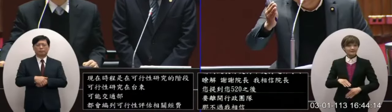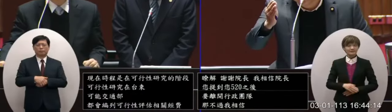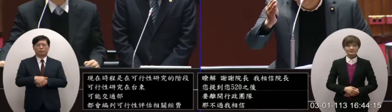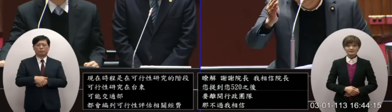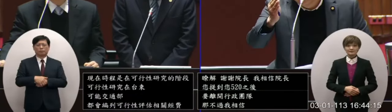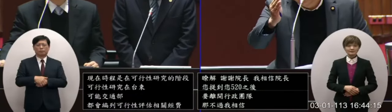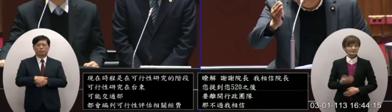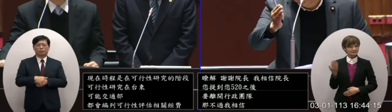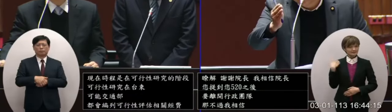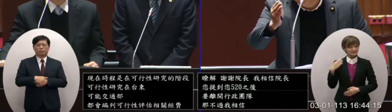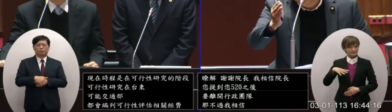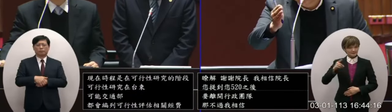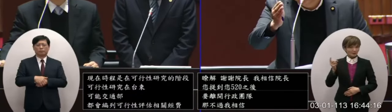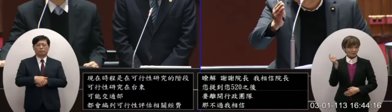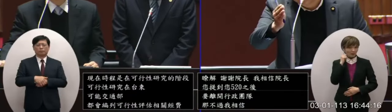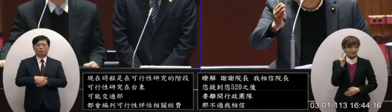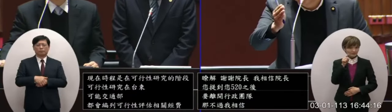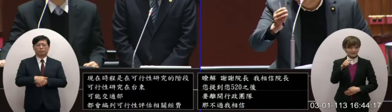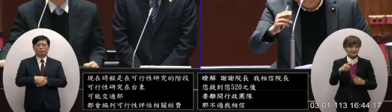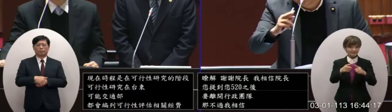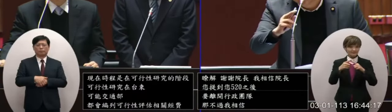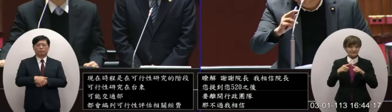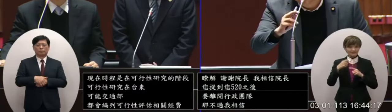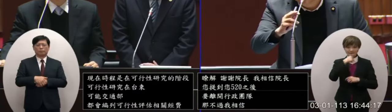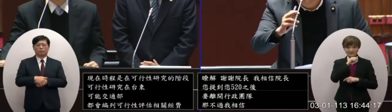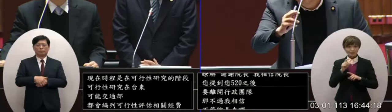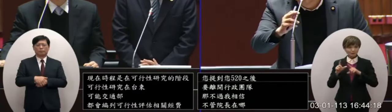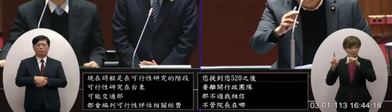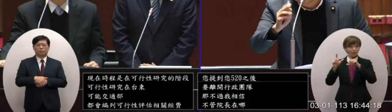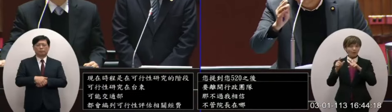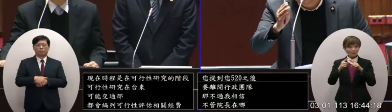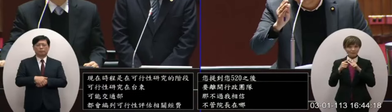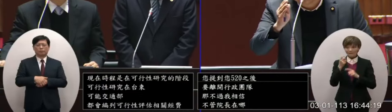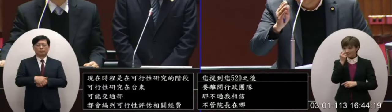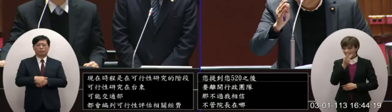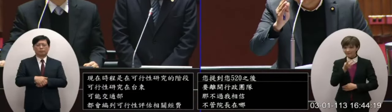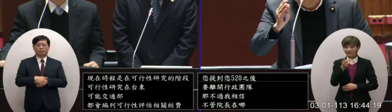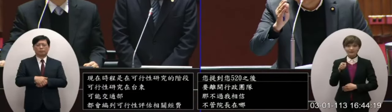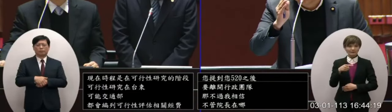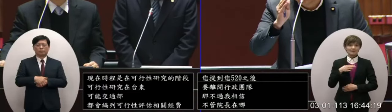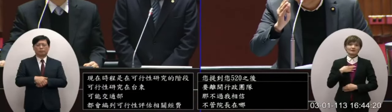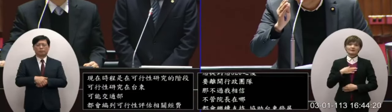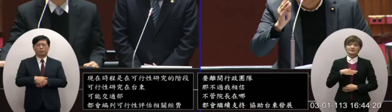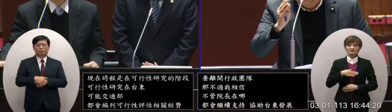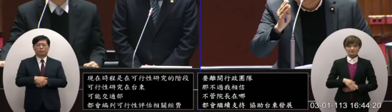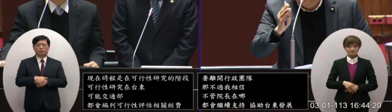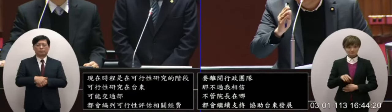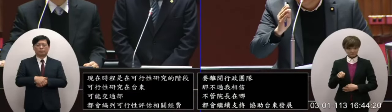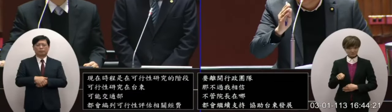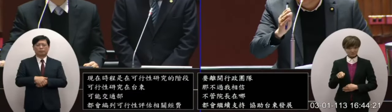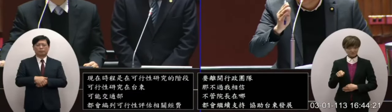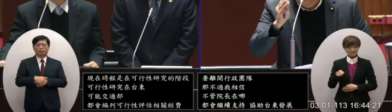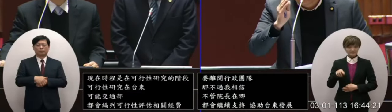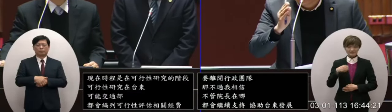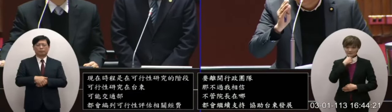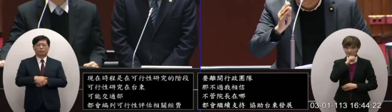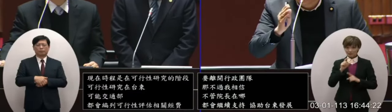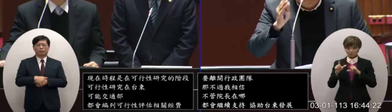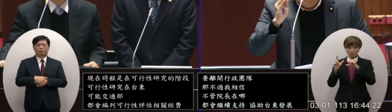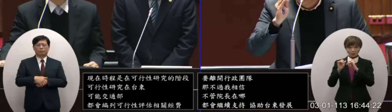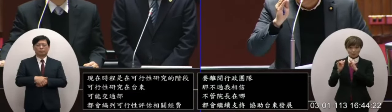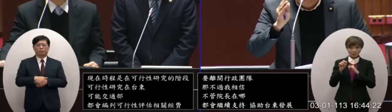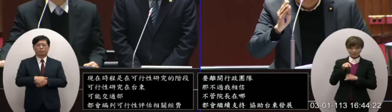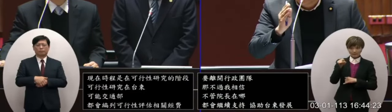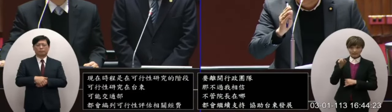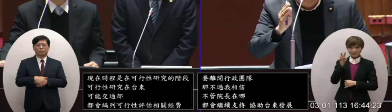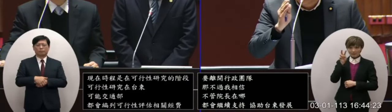长你到南新看我们牺牲部的精神一样。牺牲部在台东人的心目中地位非常崇高，因为他是第一